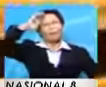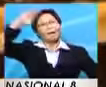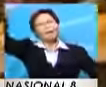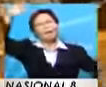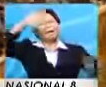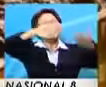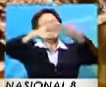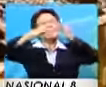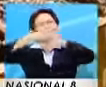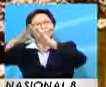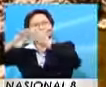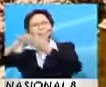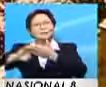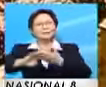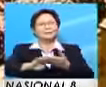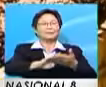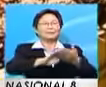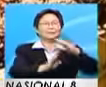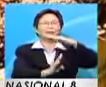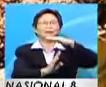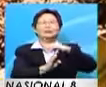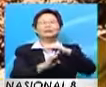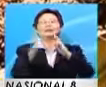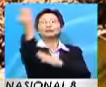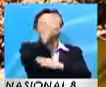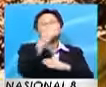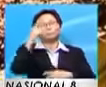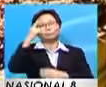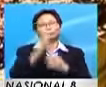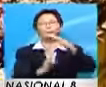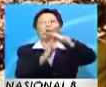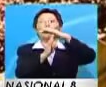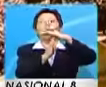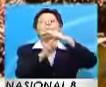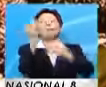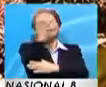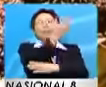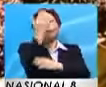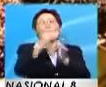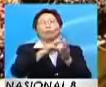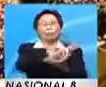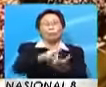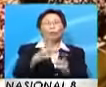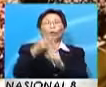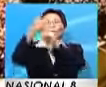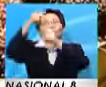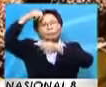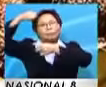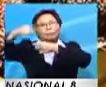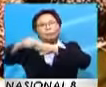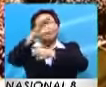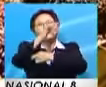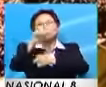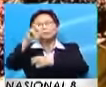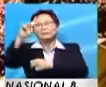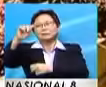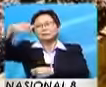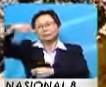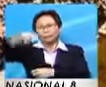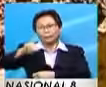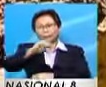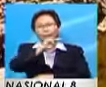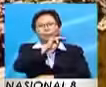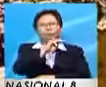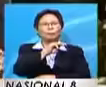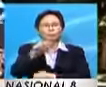komedi Hening seketika apabila screen putih atas bentos memaparkan be house memperingati bekas jempolan menteri